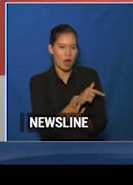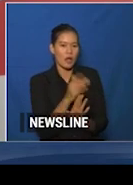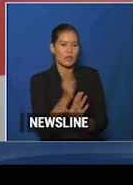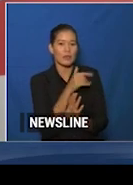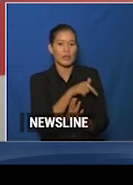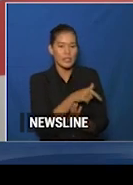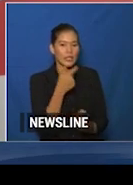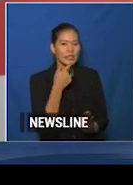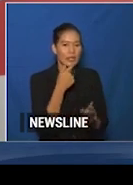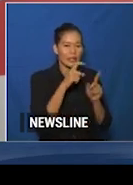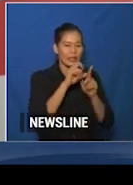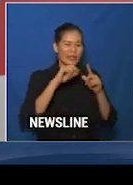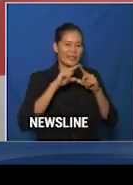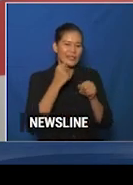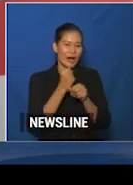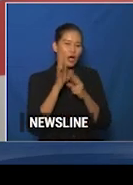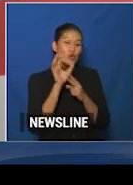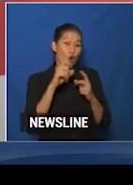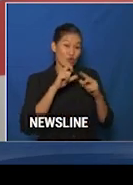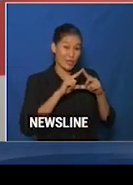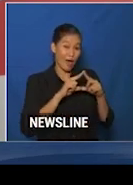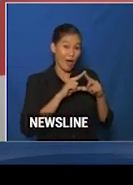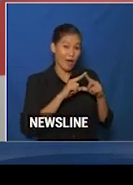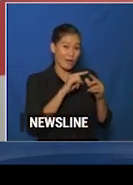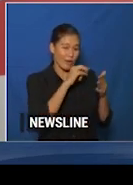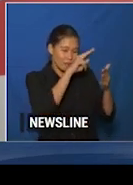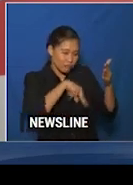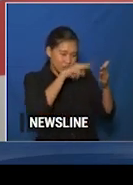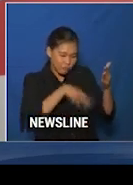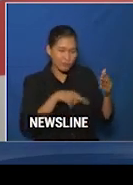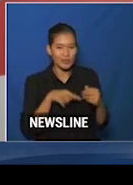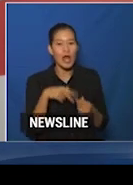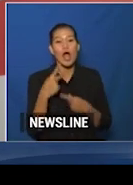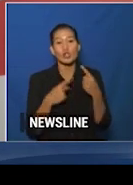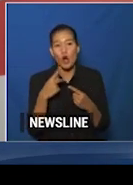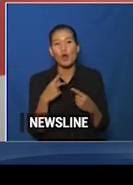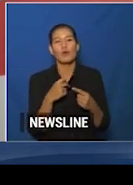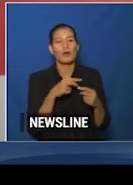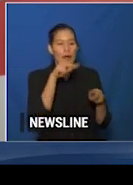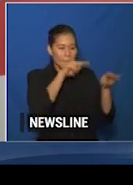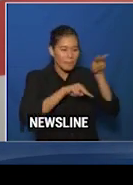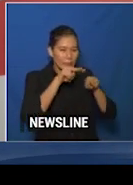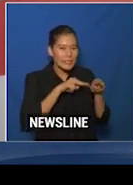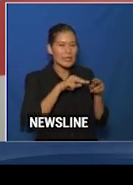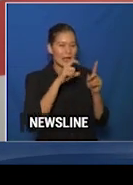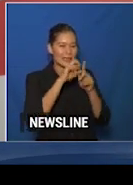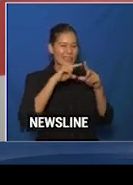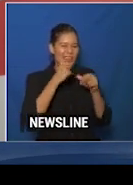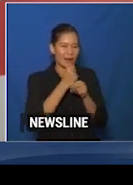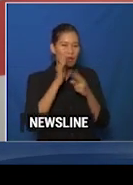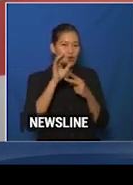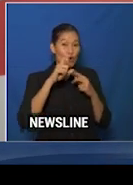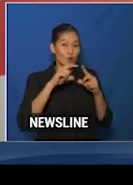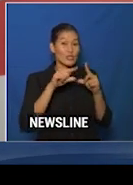menegakkan diagnosa kita pahami bersama bahwa pemeriksaan diagnosa adalah pemeriksaan molekuler yang